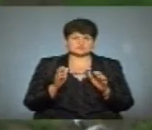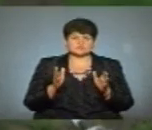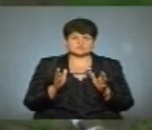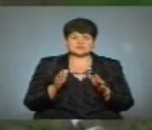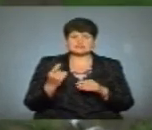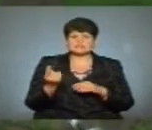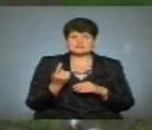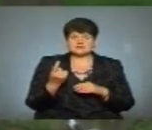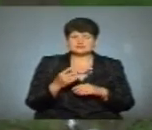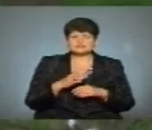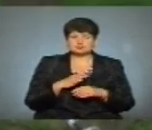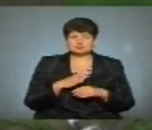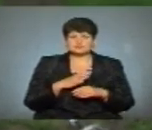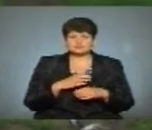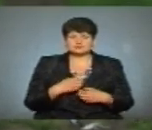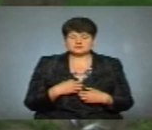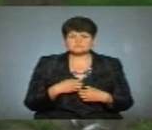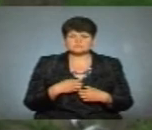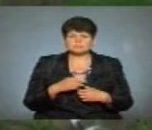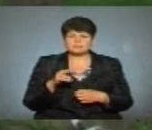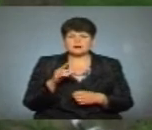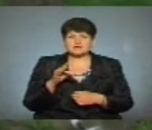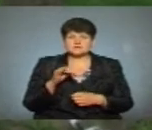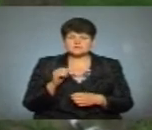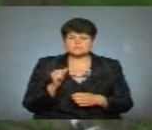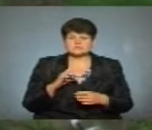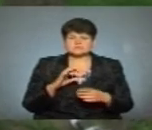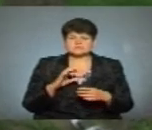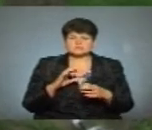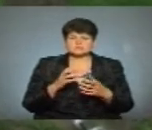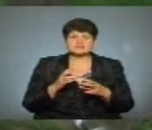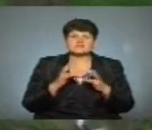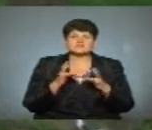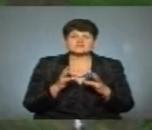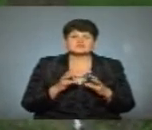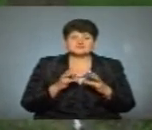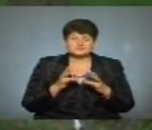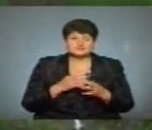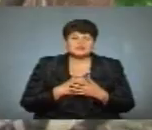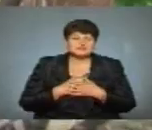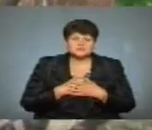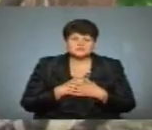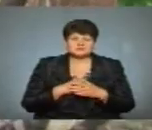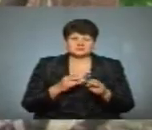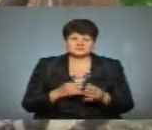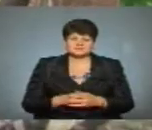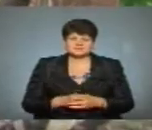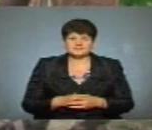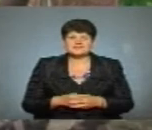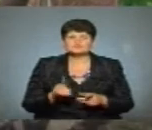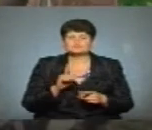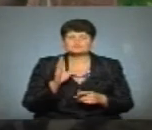Єдине, що бувають приступи, дуже серйозні приступи ніжності. вона так любить ніжитись. Щоб стати